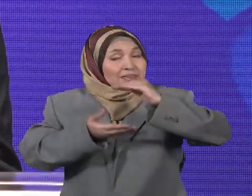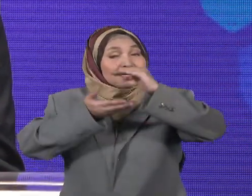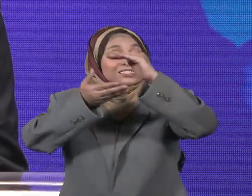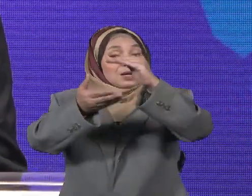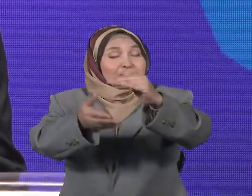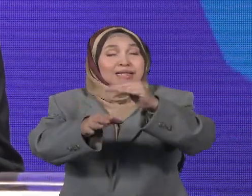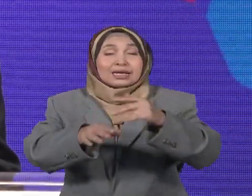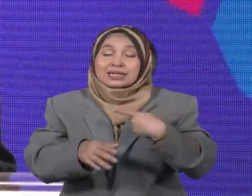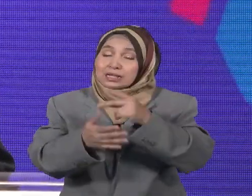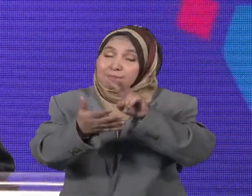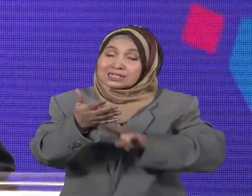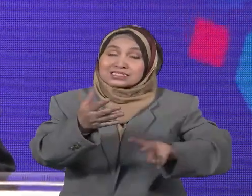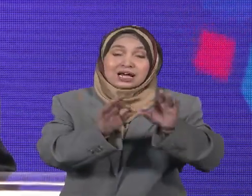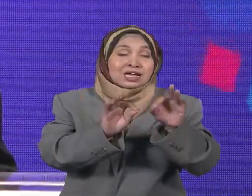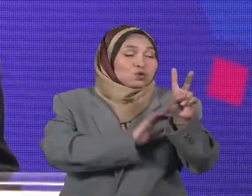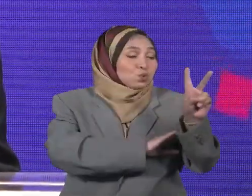Mari kita baca ayat